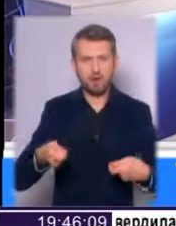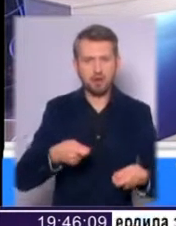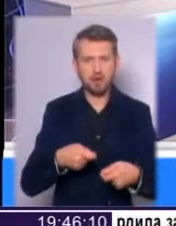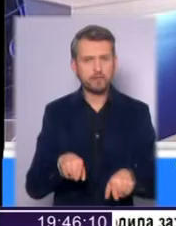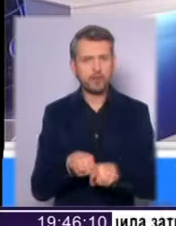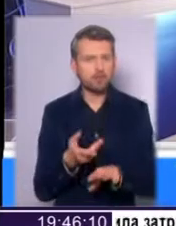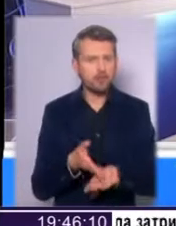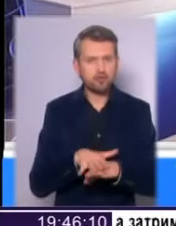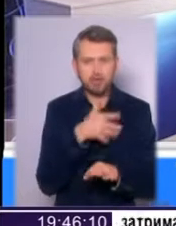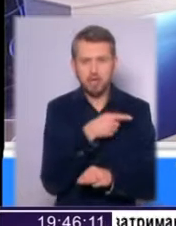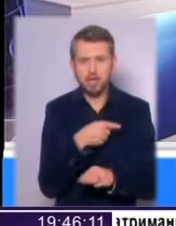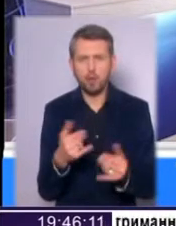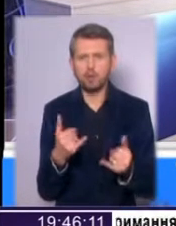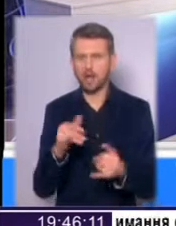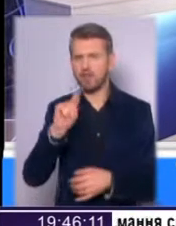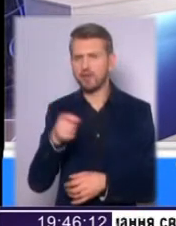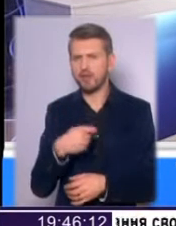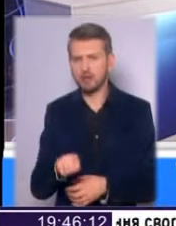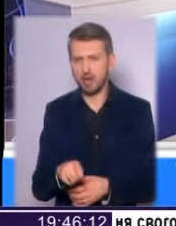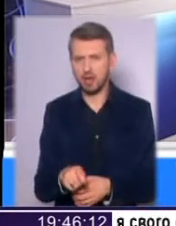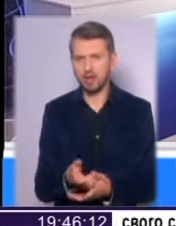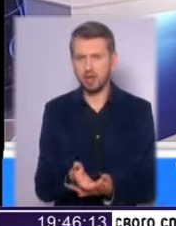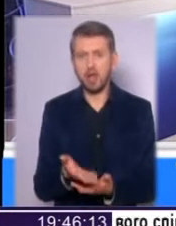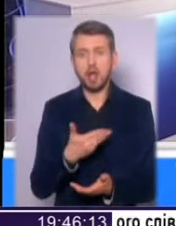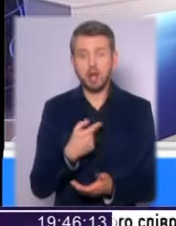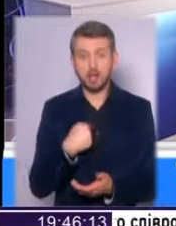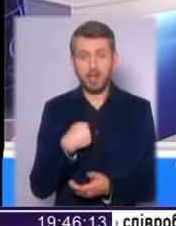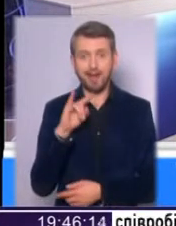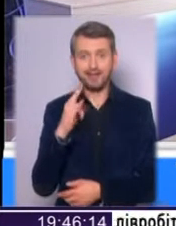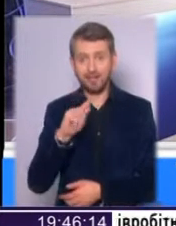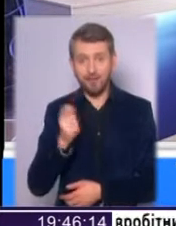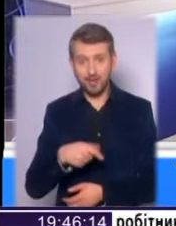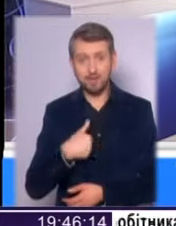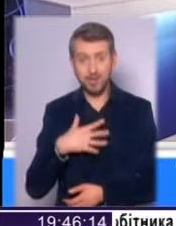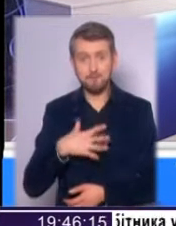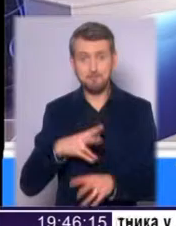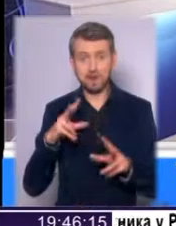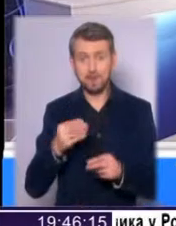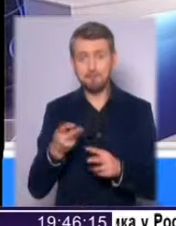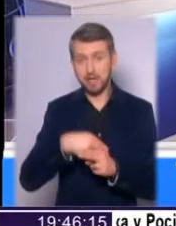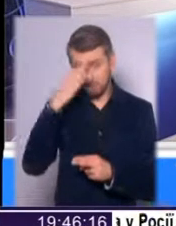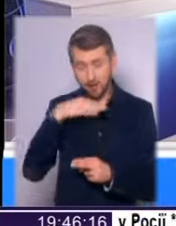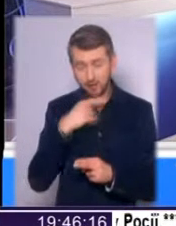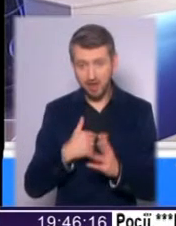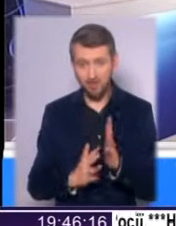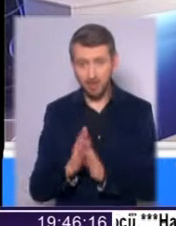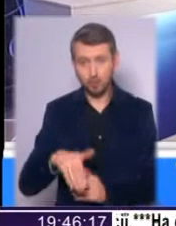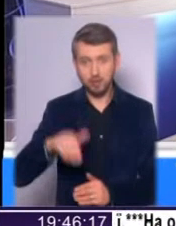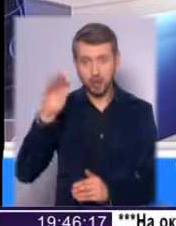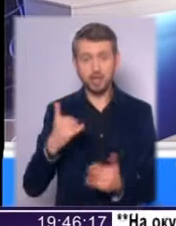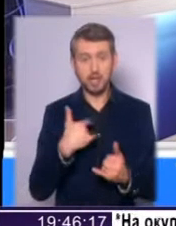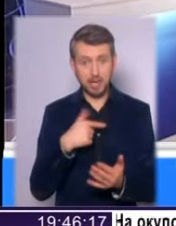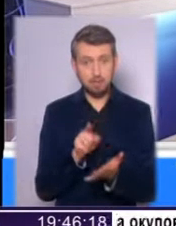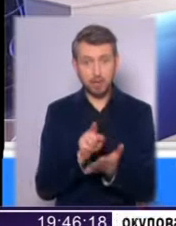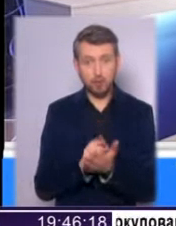тяжкий період зараз. Війна. Ми пережили, я дитина війни, пережила без батька, виросла. Зараз пенсіонерка, я